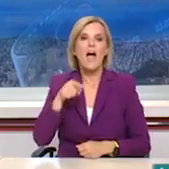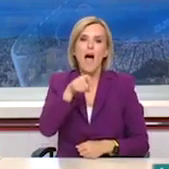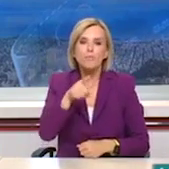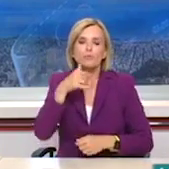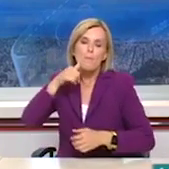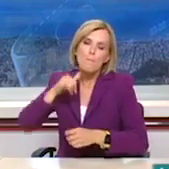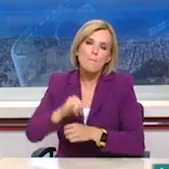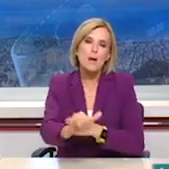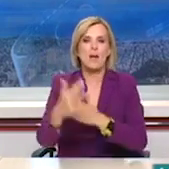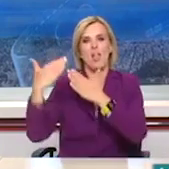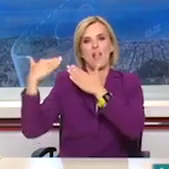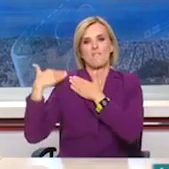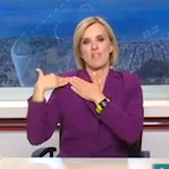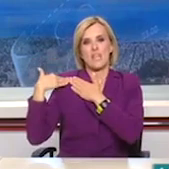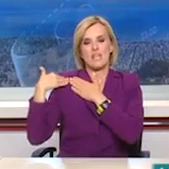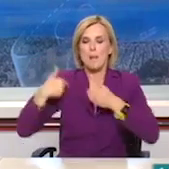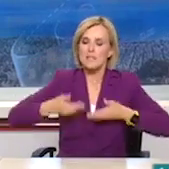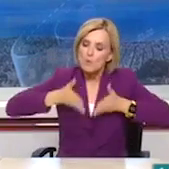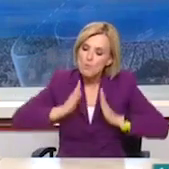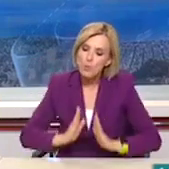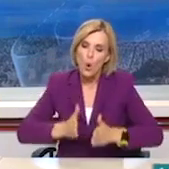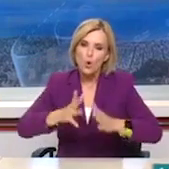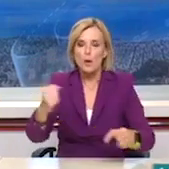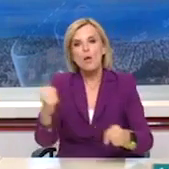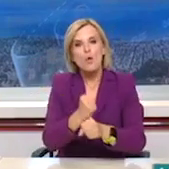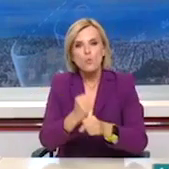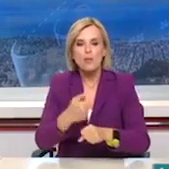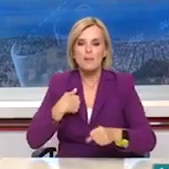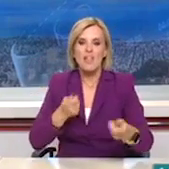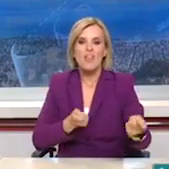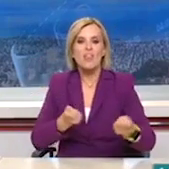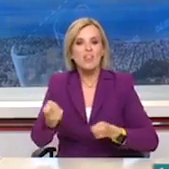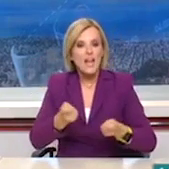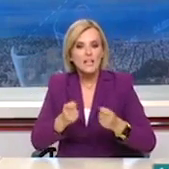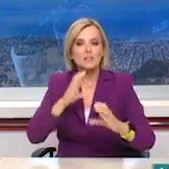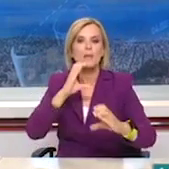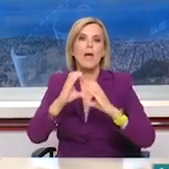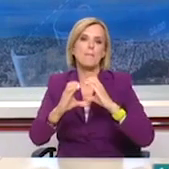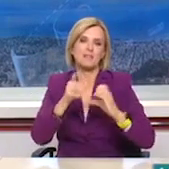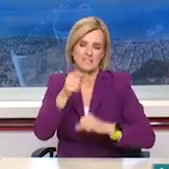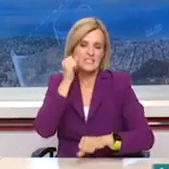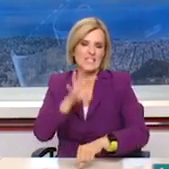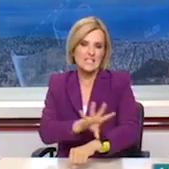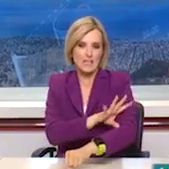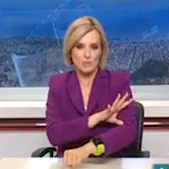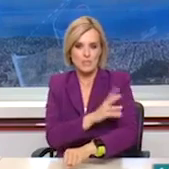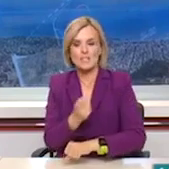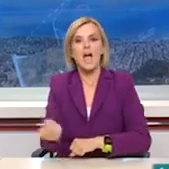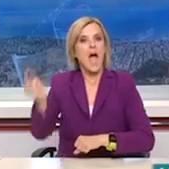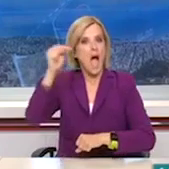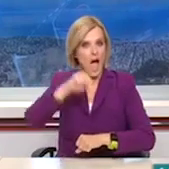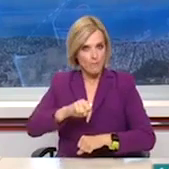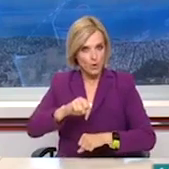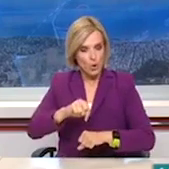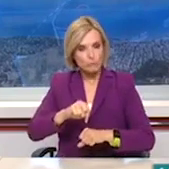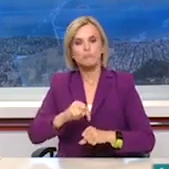στοίχημα ευθύνης, που από την πρώτη στιγμή κληθήκαμε να διαχειριστούμε και να επικοινωνήσουμε μαζί σας. Από αύριο, λοιπόν,